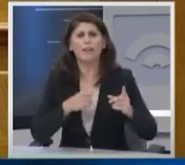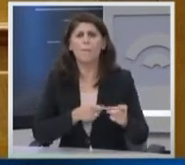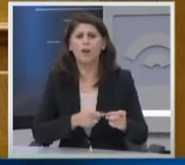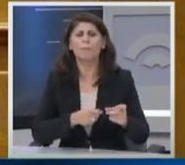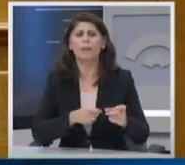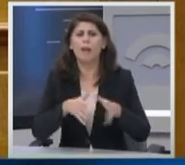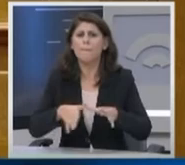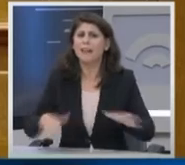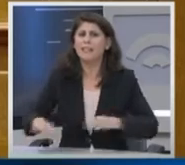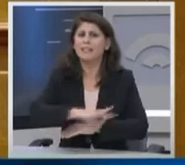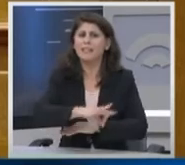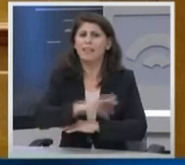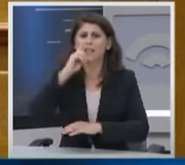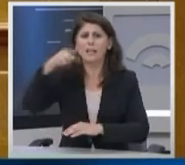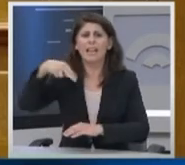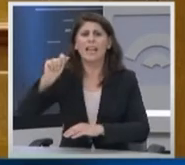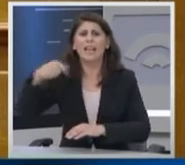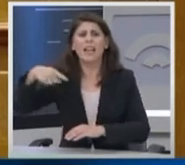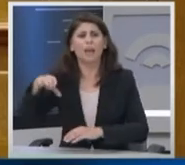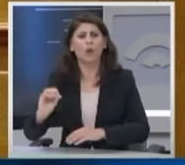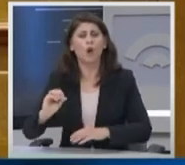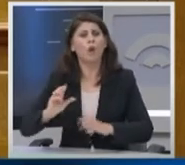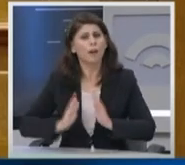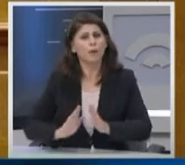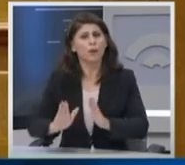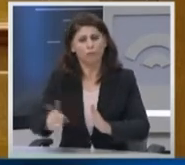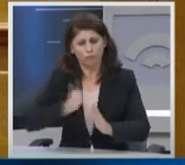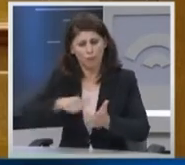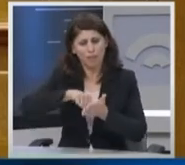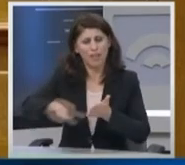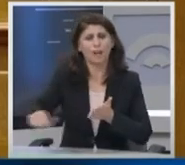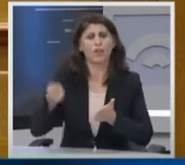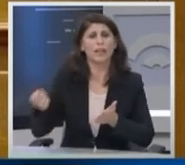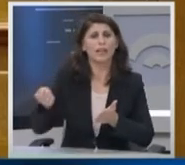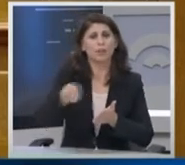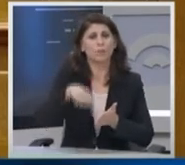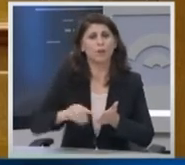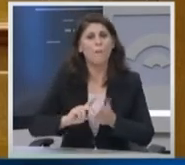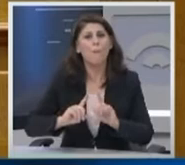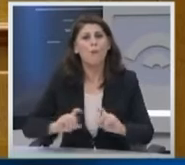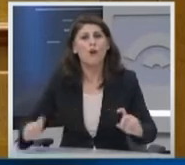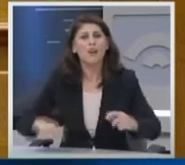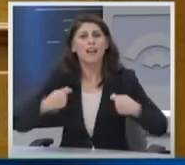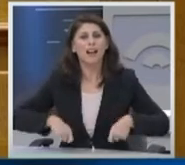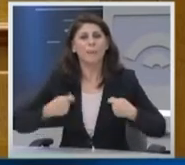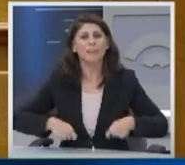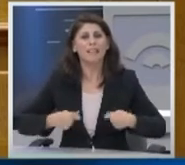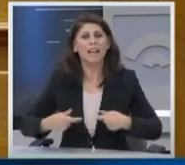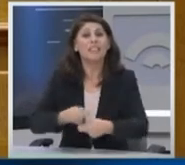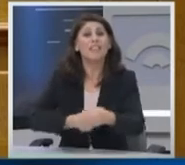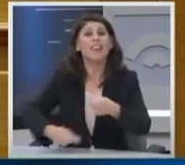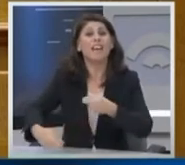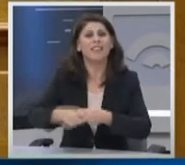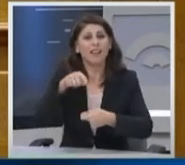πολεμικά υπεριαλιστικά σχέδια του ΝΑΤΟ, να προχωρήσει σε μονομερή διαγραφή του χρέους το οποίο είναι προϊόν της καπιταλιστικής διακίνησης.